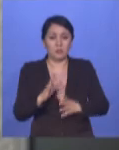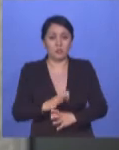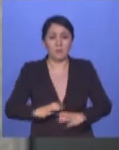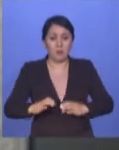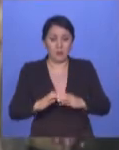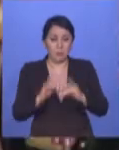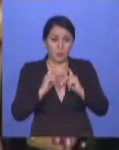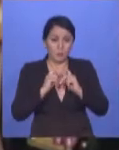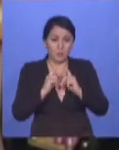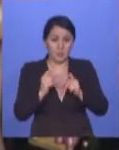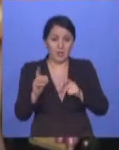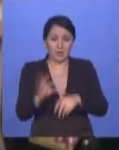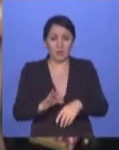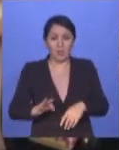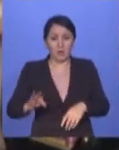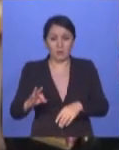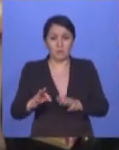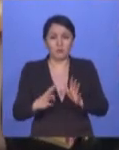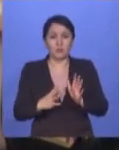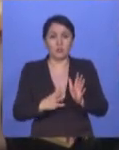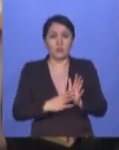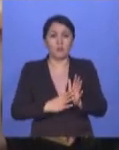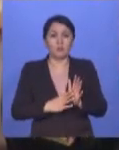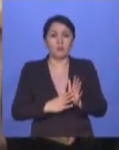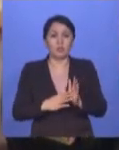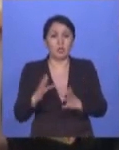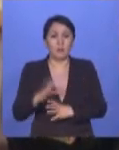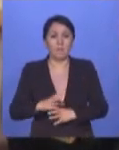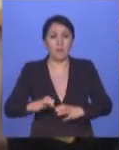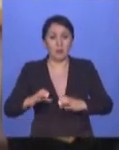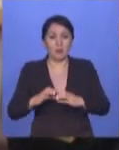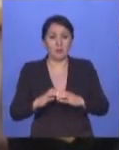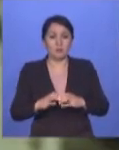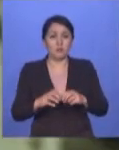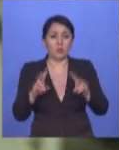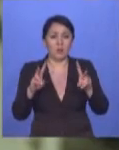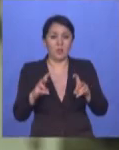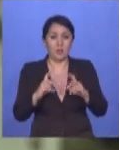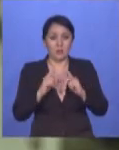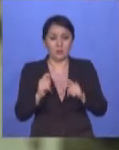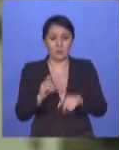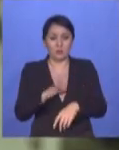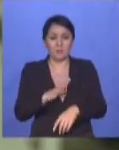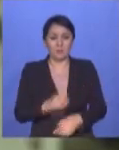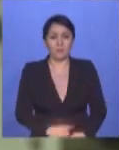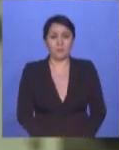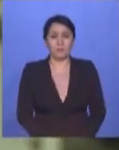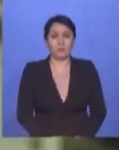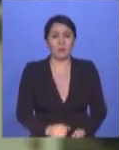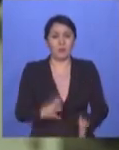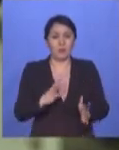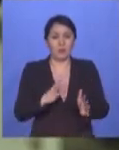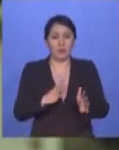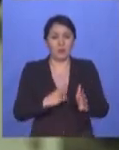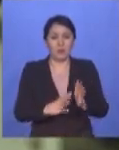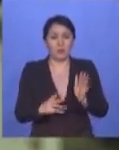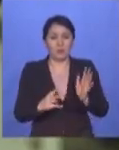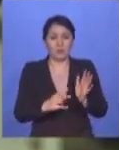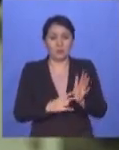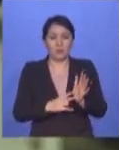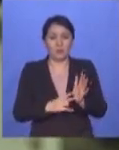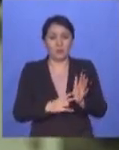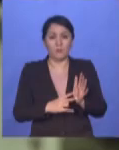табысталды. Жалпы биыл облыста 9 көркем өнерпаздар ұжымы арнайы атақты алған. 97 ұжым болып табылады. Бүгінгі халықтық